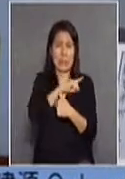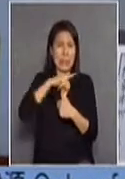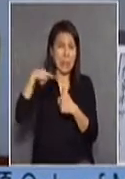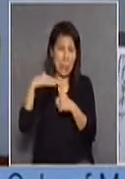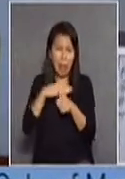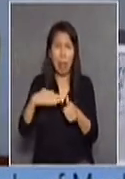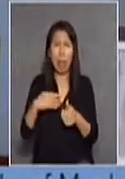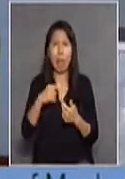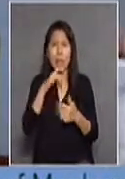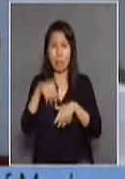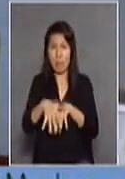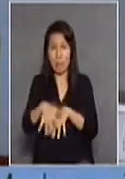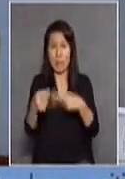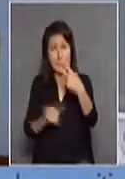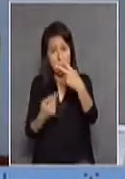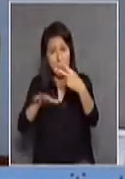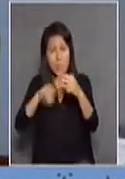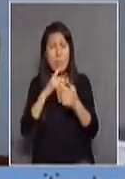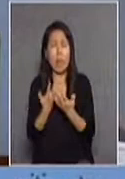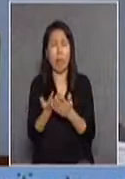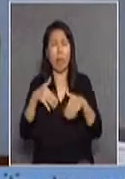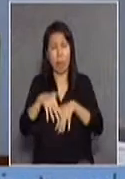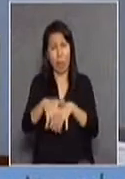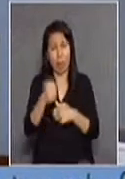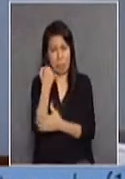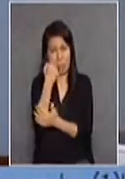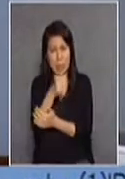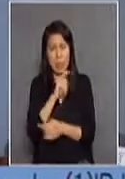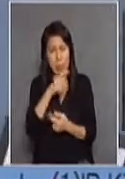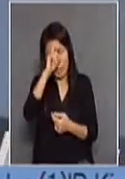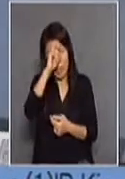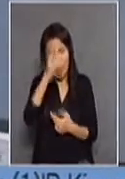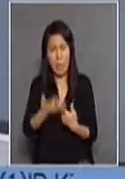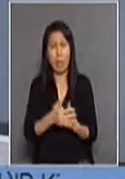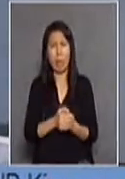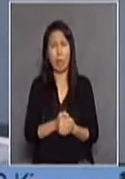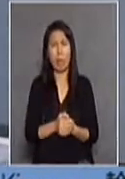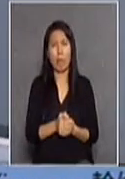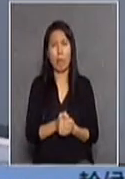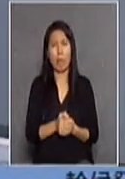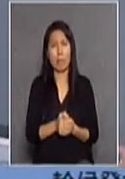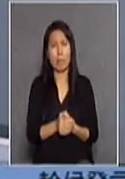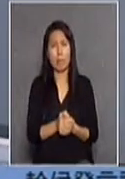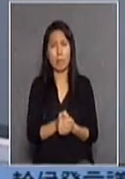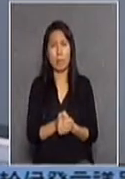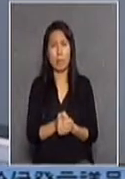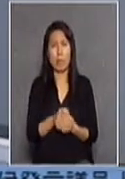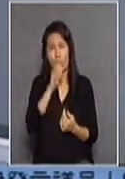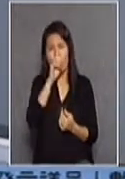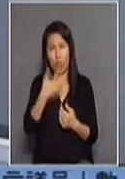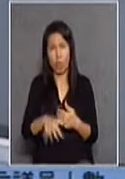港人上街，我們有沒有記性，有沒有血性？主席，即是講開啲嘢，真係講完